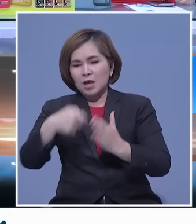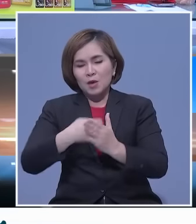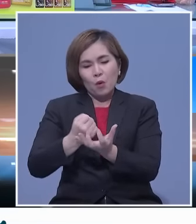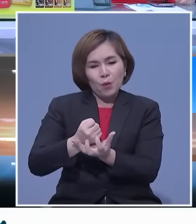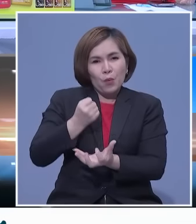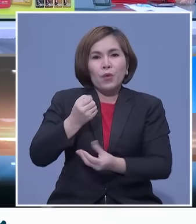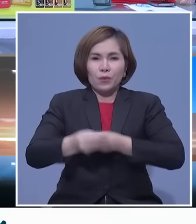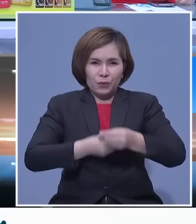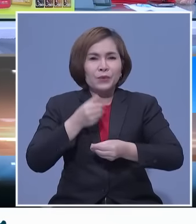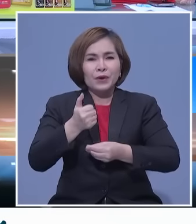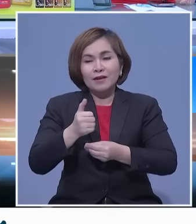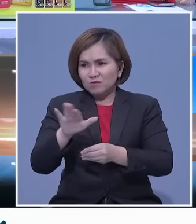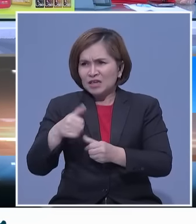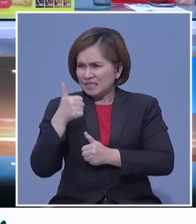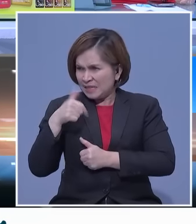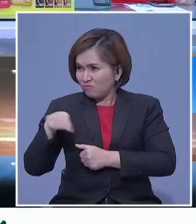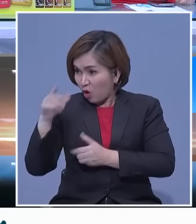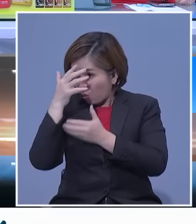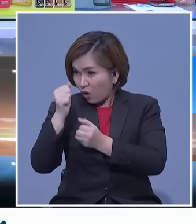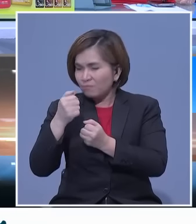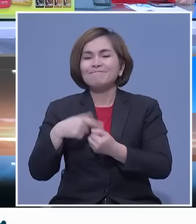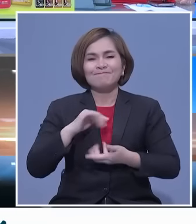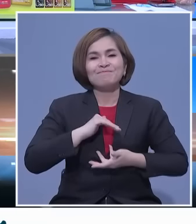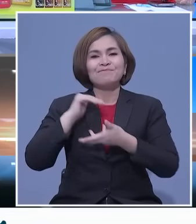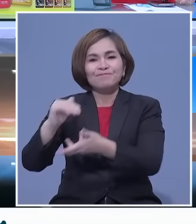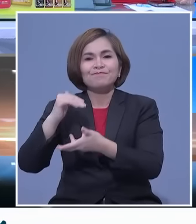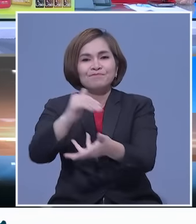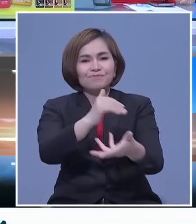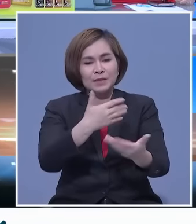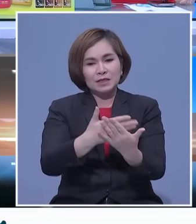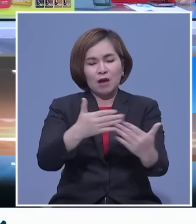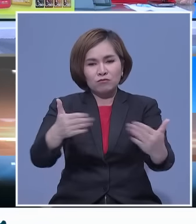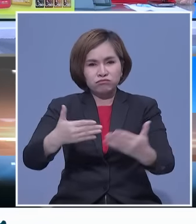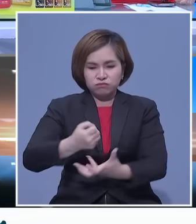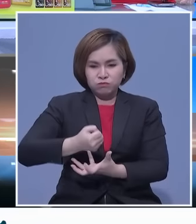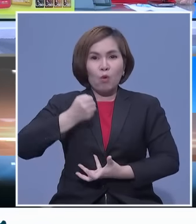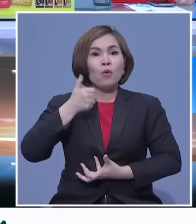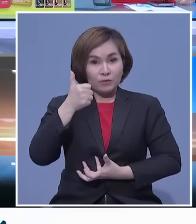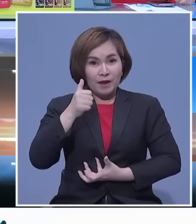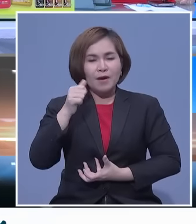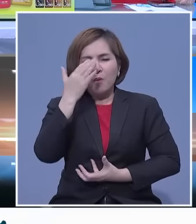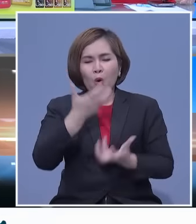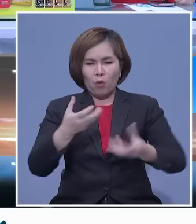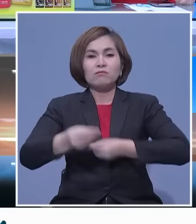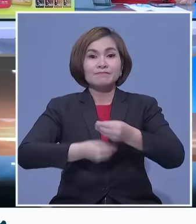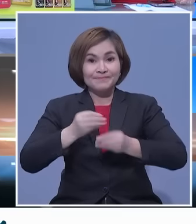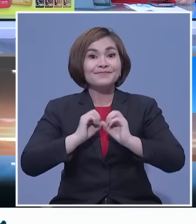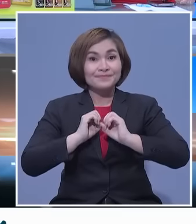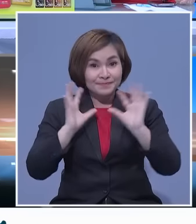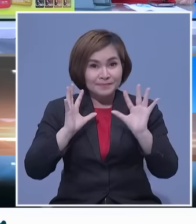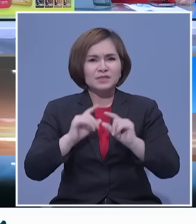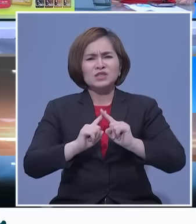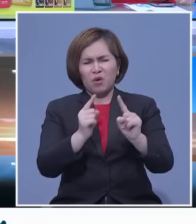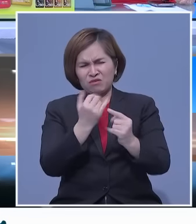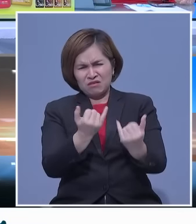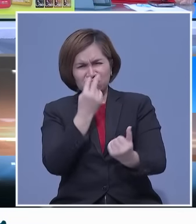สินค้าแล้วก็บอกต่ออ่ะมีเครือข่ายมารับสินค้าต่อไปไปขายเงินมันได้มาชัดเจนว่ามาจากการขายสินค้าแต่ประเด็นคือที่